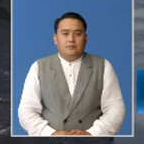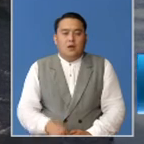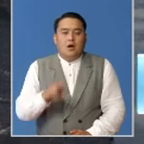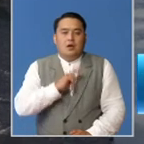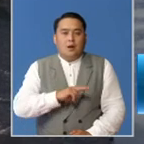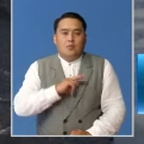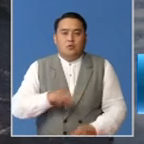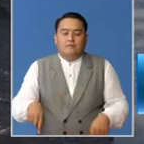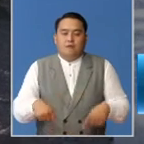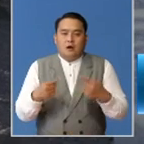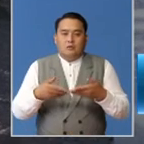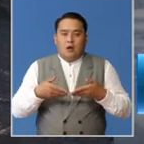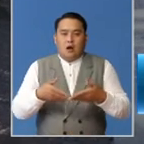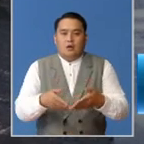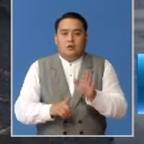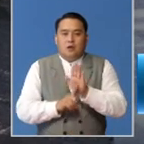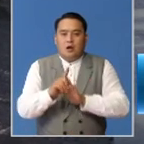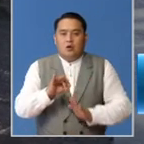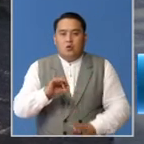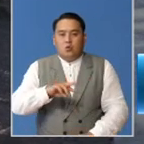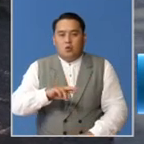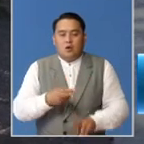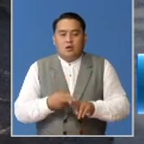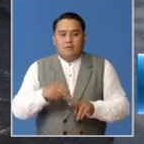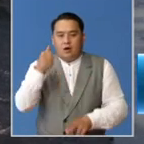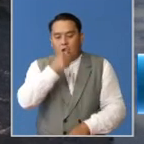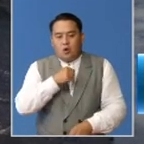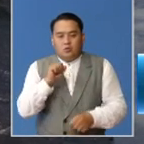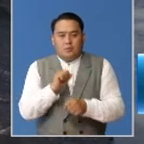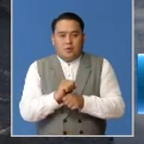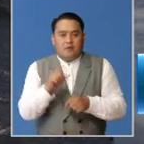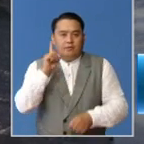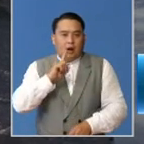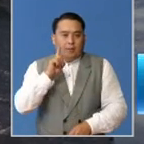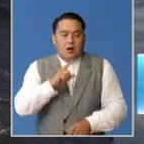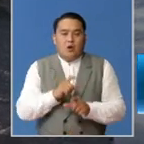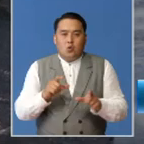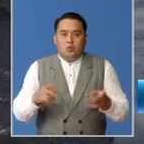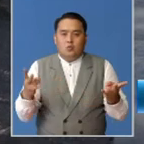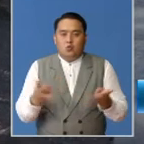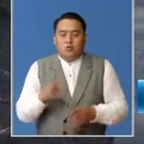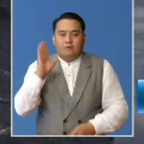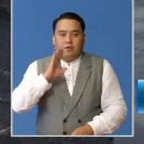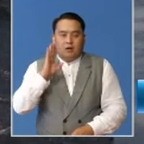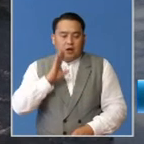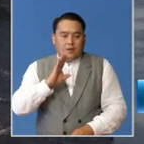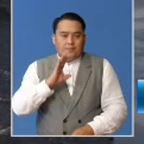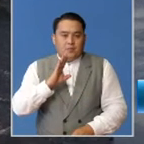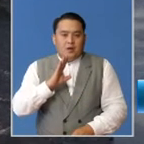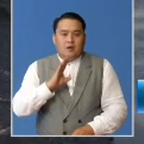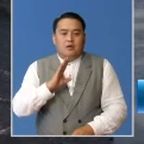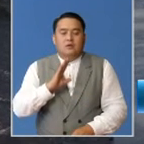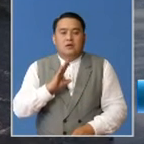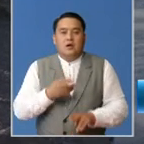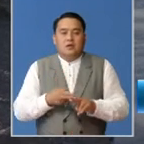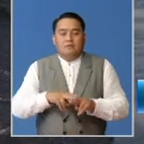Работы по восстановлению канала начали в июне этого года. Сейчас приостановили деятельность, так как людям нужна вода, хоть и в малом объеме. Думаю, в середине